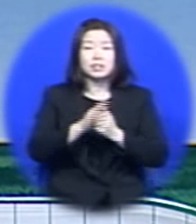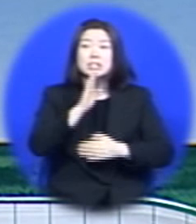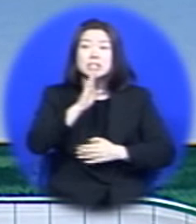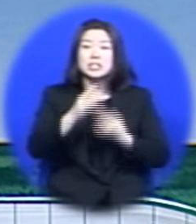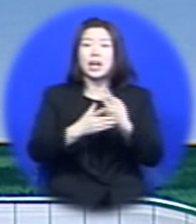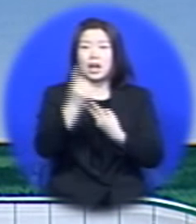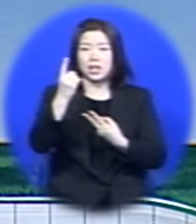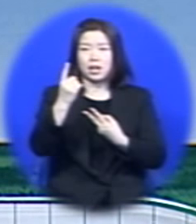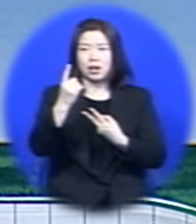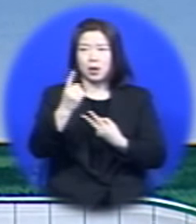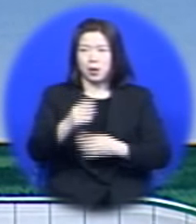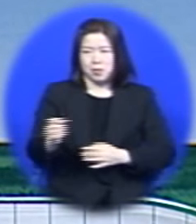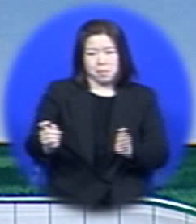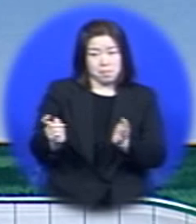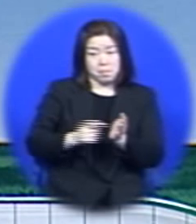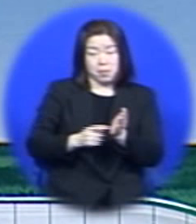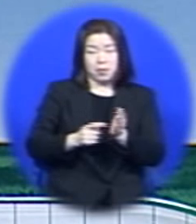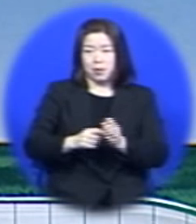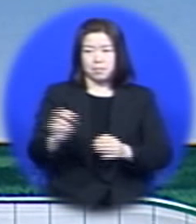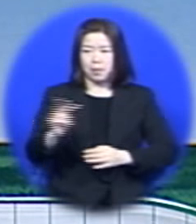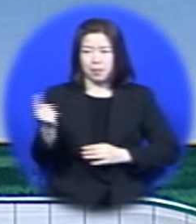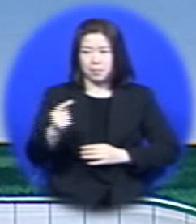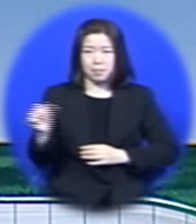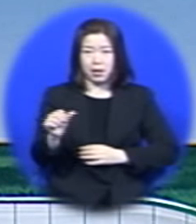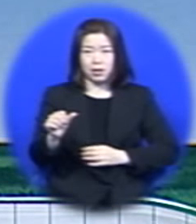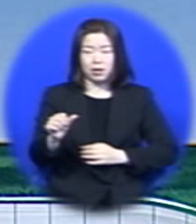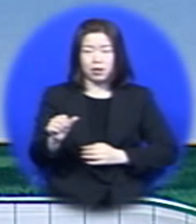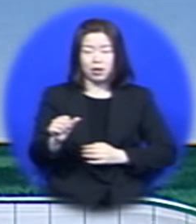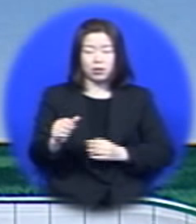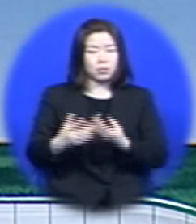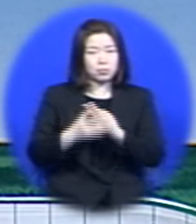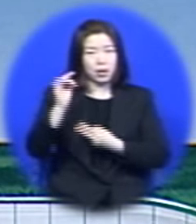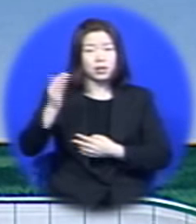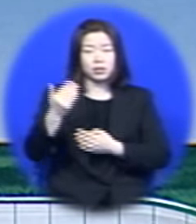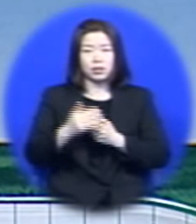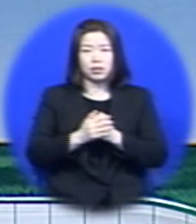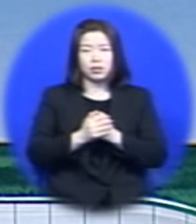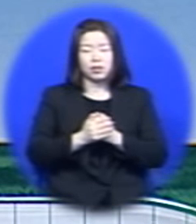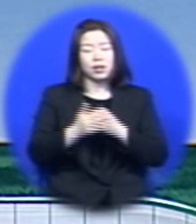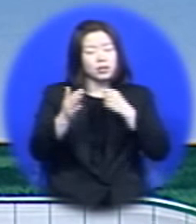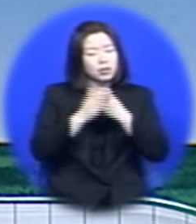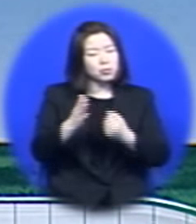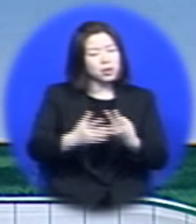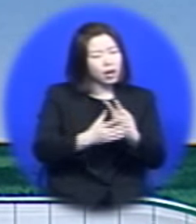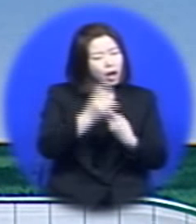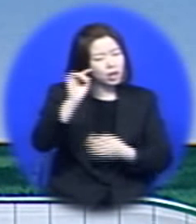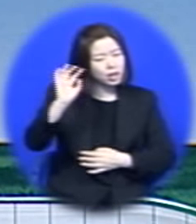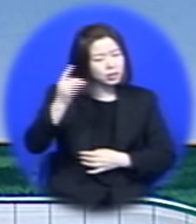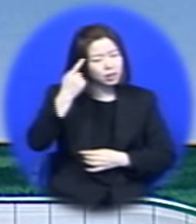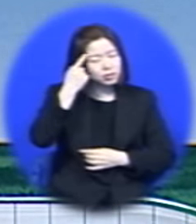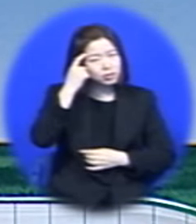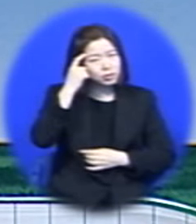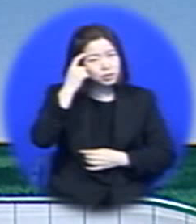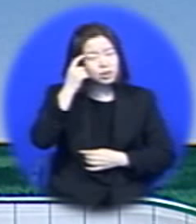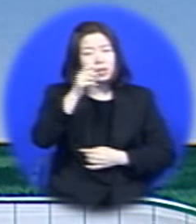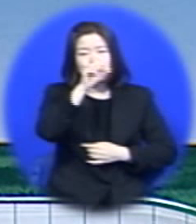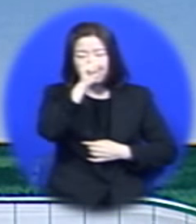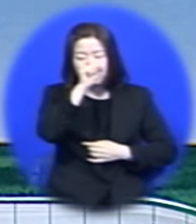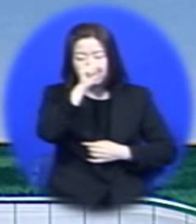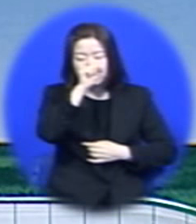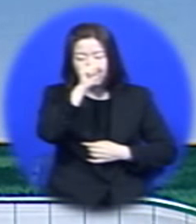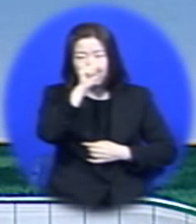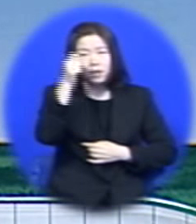일사불란하잖아요. 그러니까 하나 되는 것이 꼭 좋은 건가 하는 것에 대한 생각이 있을 수